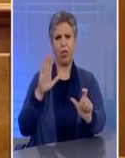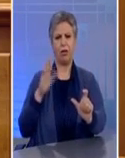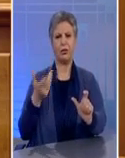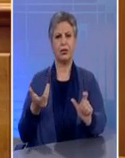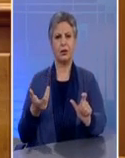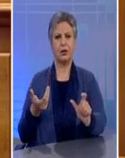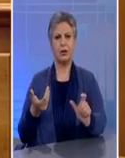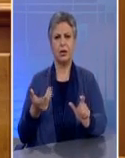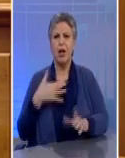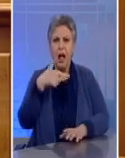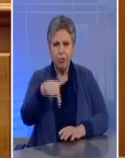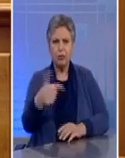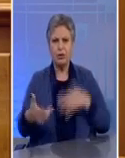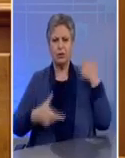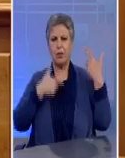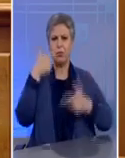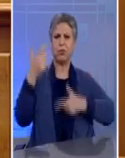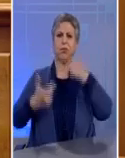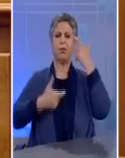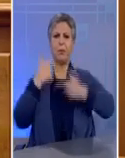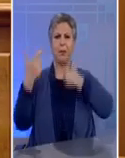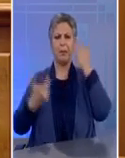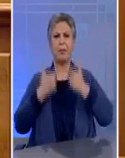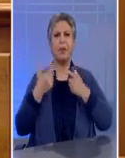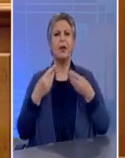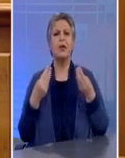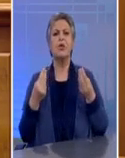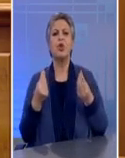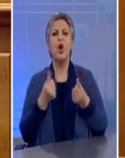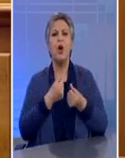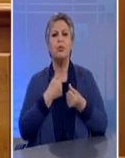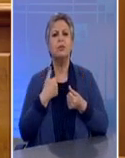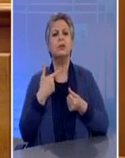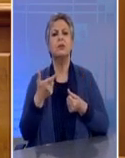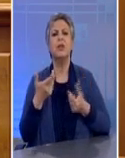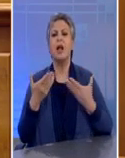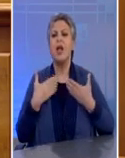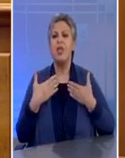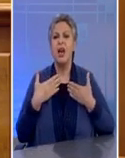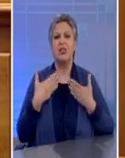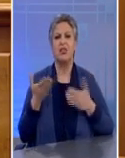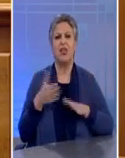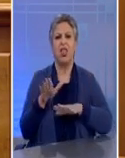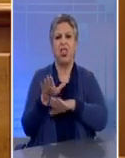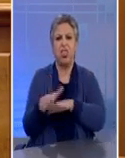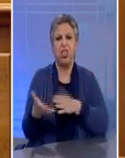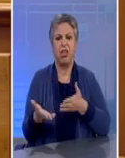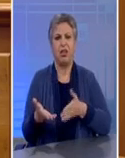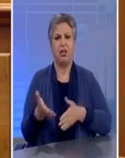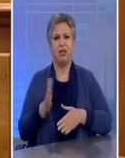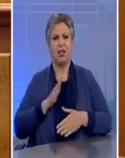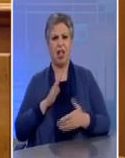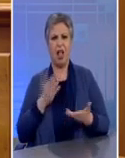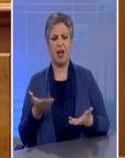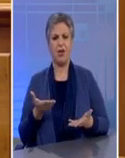Και μόνο οι φωνασκίες, όταν με τις φωνασκίες προσπαθείτε να επισκιάσετε τον άλλο, δεν είναι κάτι